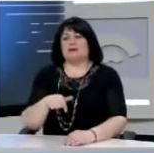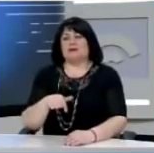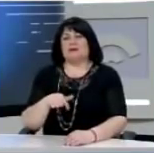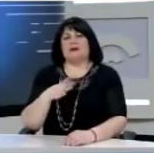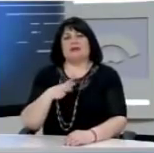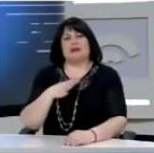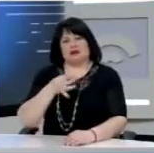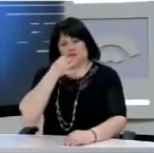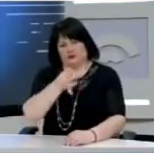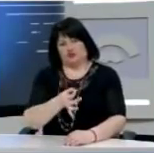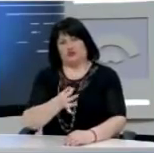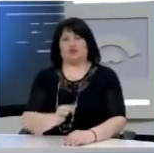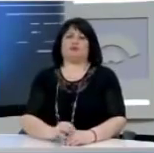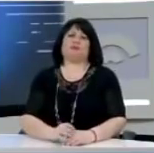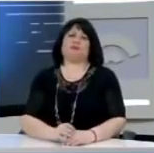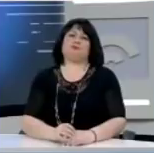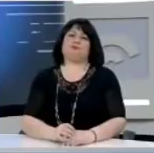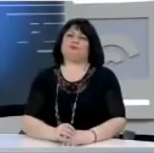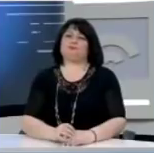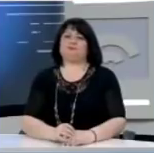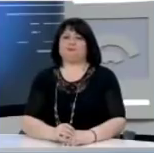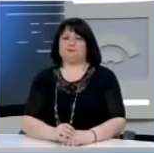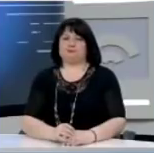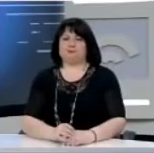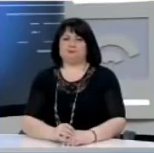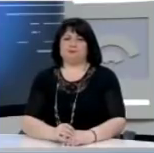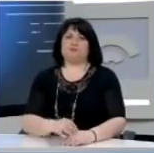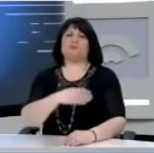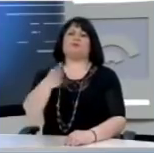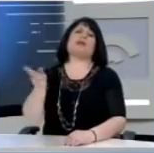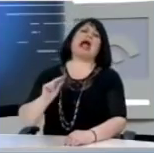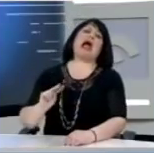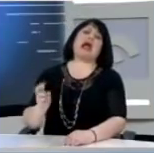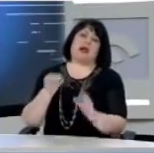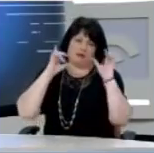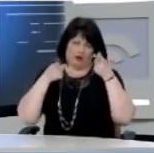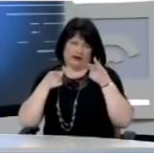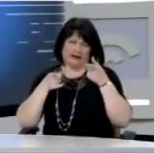θα ήθελα να σας πω κάτι, κυρίες και κύριοι συνάδελφοι της αντιπολίτευσης.